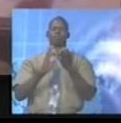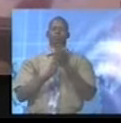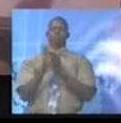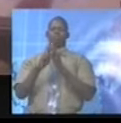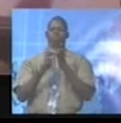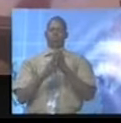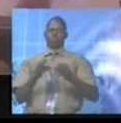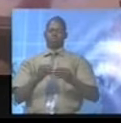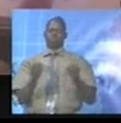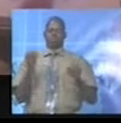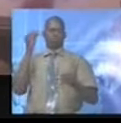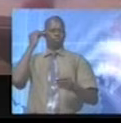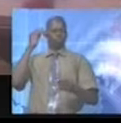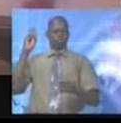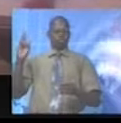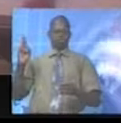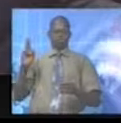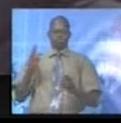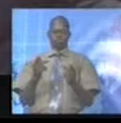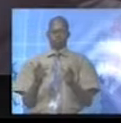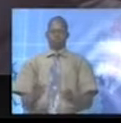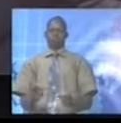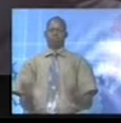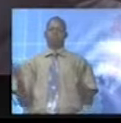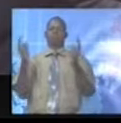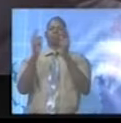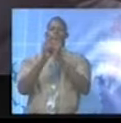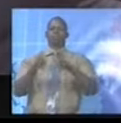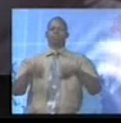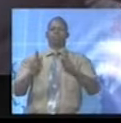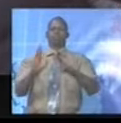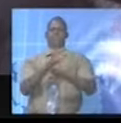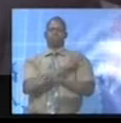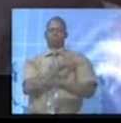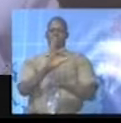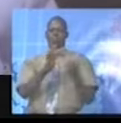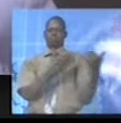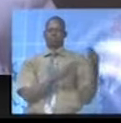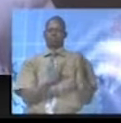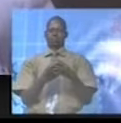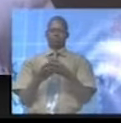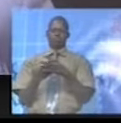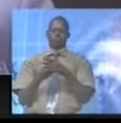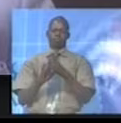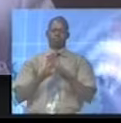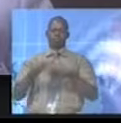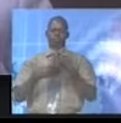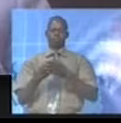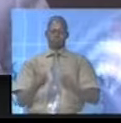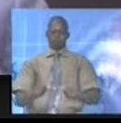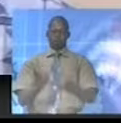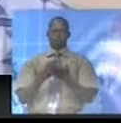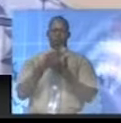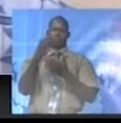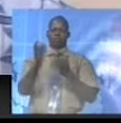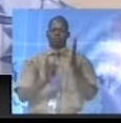et de l'or notamment. Et le présent avenant va lui permettre de consolider ce qu'il a déjà entamé tout en continuant de financer